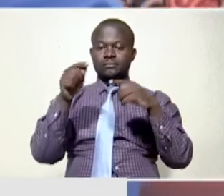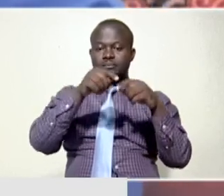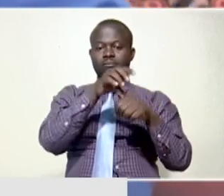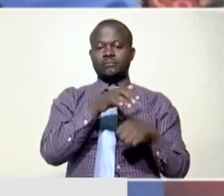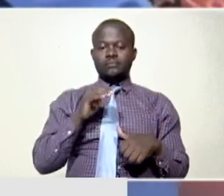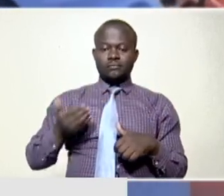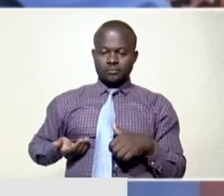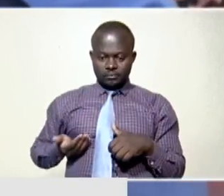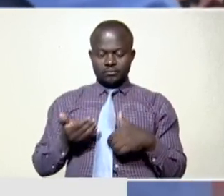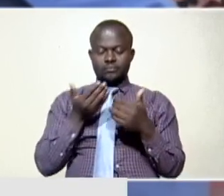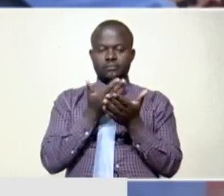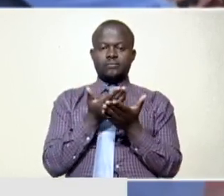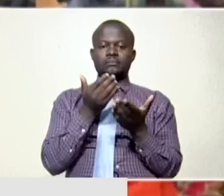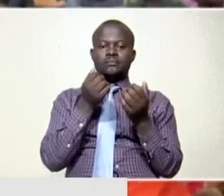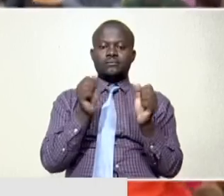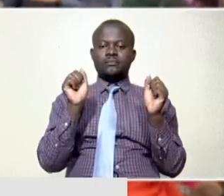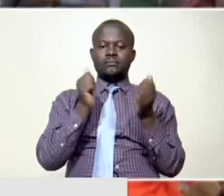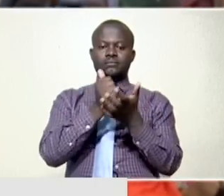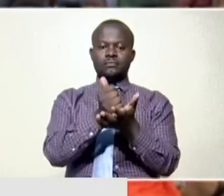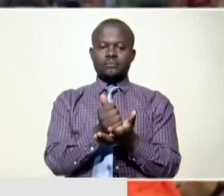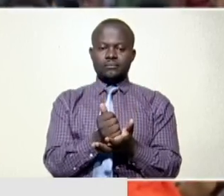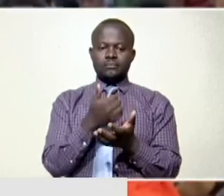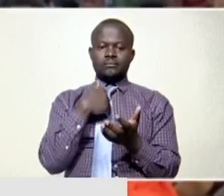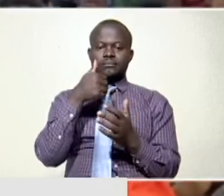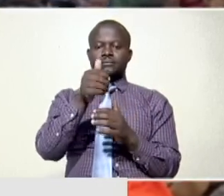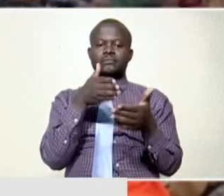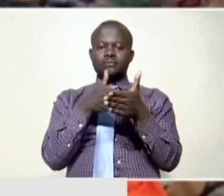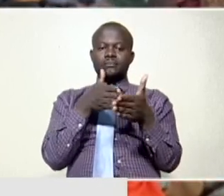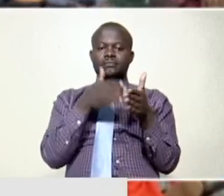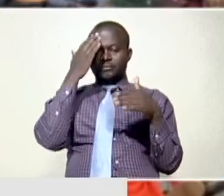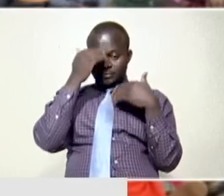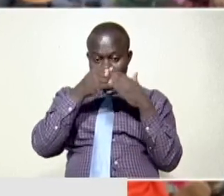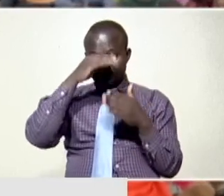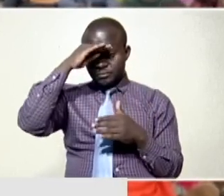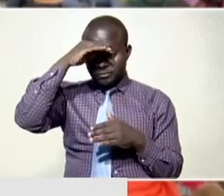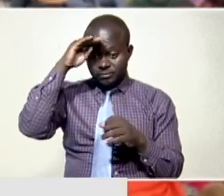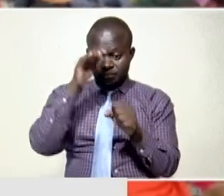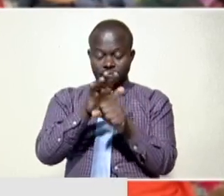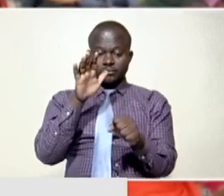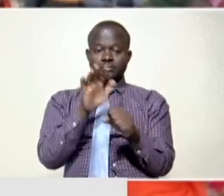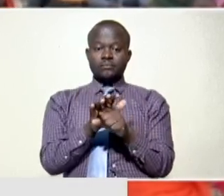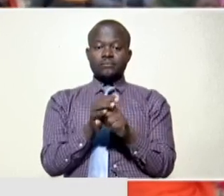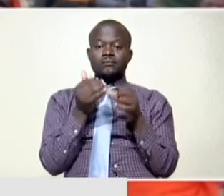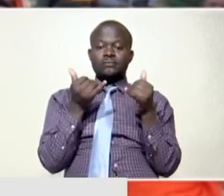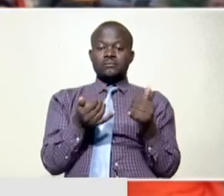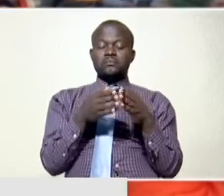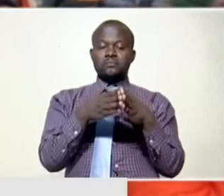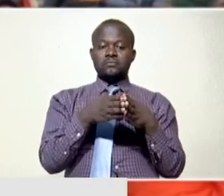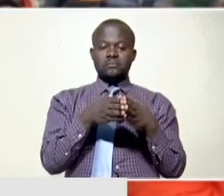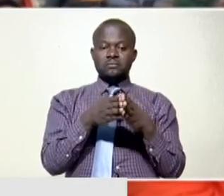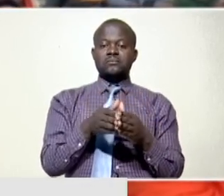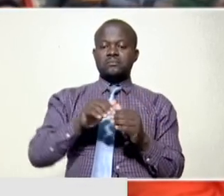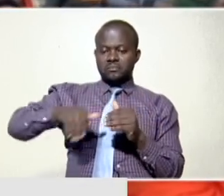guhohotera umugore usaba kurenganurwa. Nahuye n'izo ngorane zibitewe n'ubusinzi bukabije n'ubusambanyi